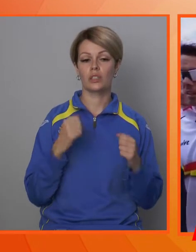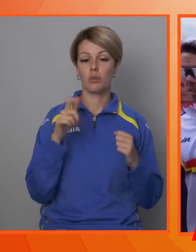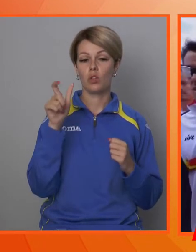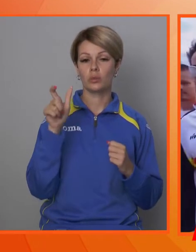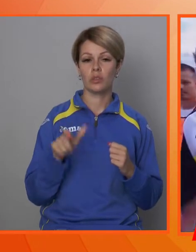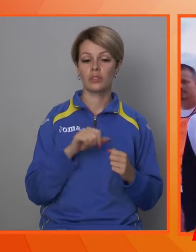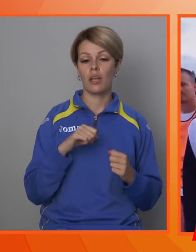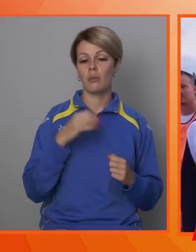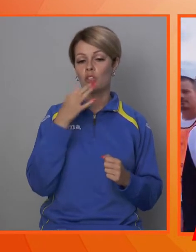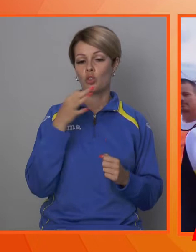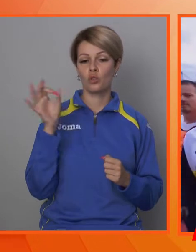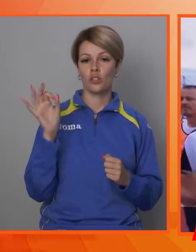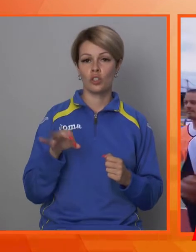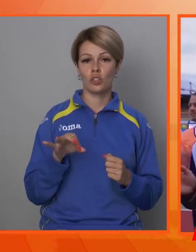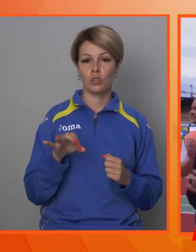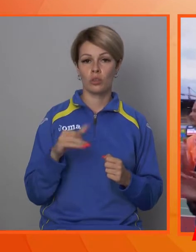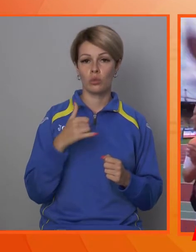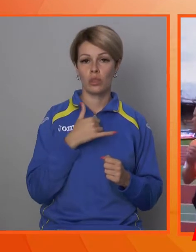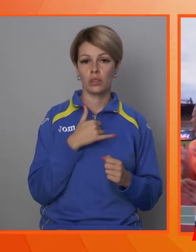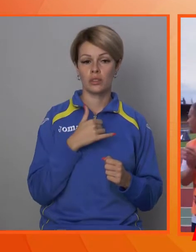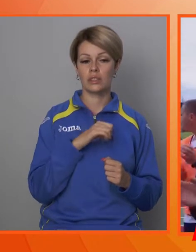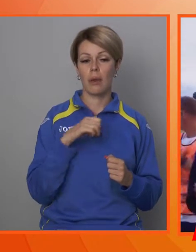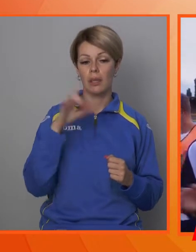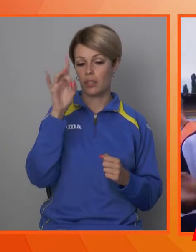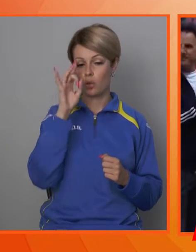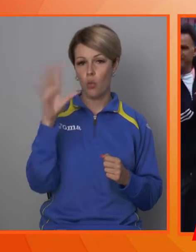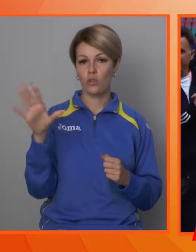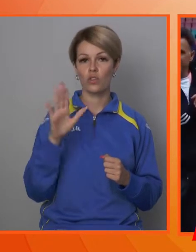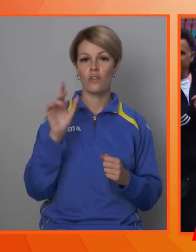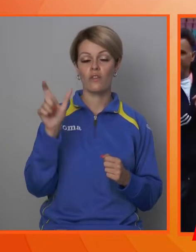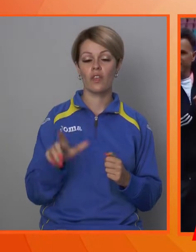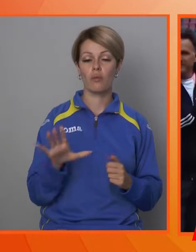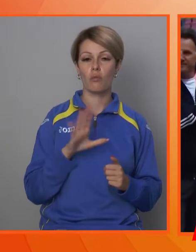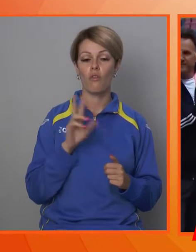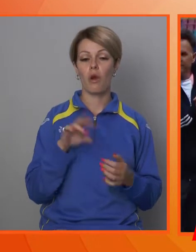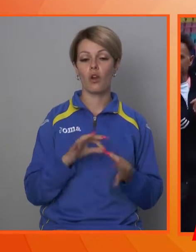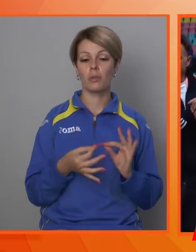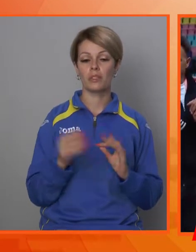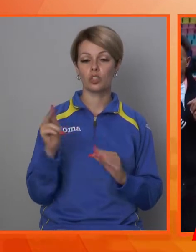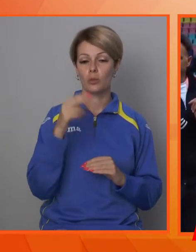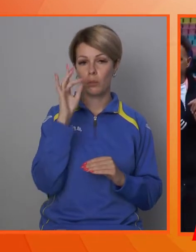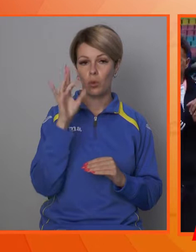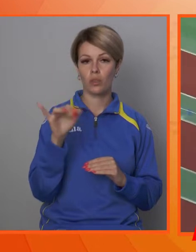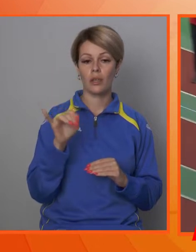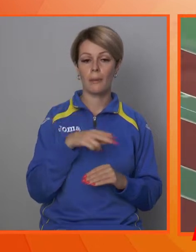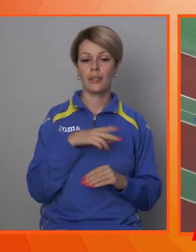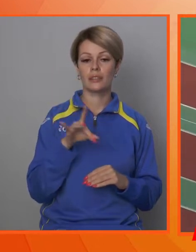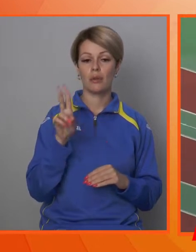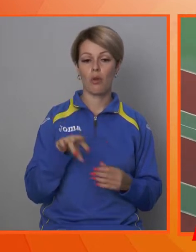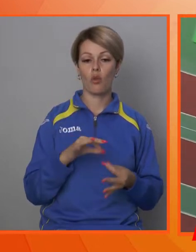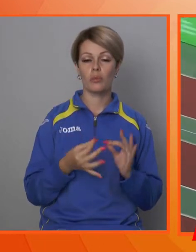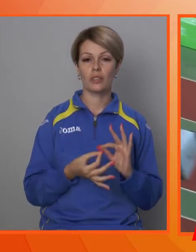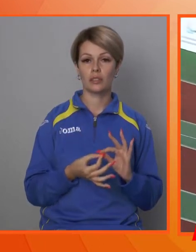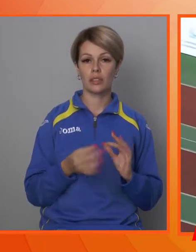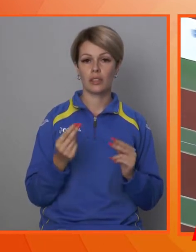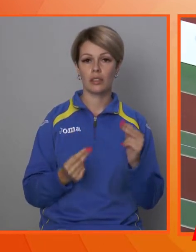один з найдосвідченіших у нас і найтитулованіших. Він був і паралімпійським чемпіоном, і призером